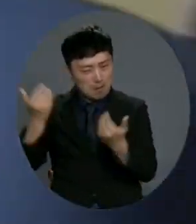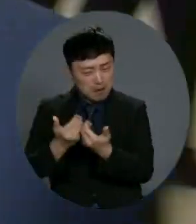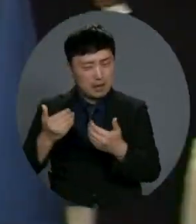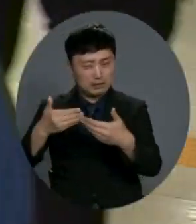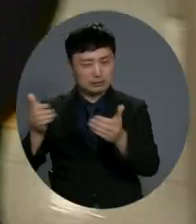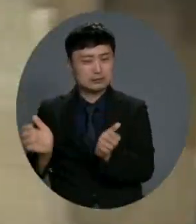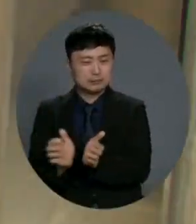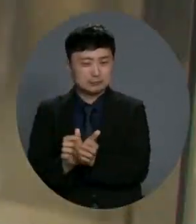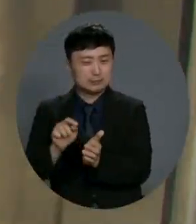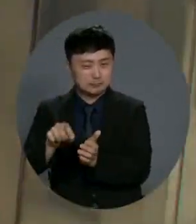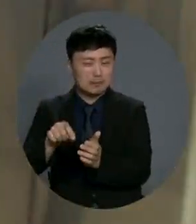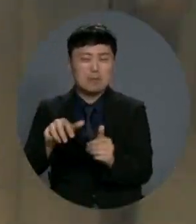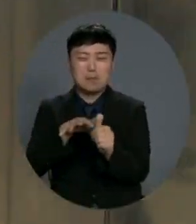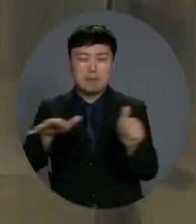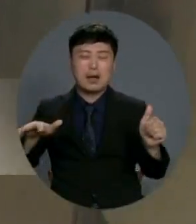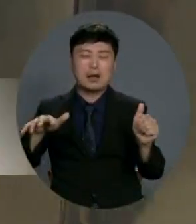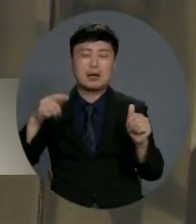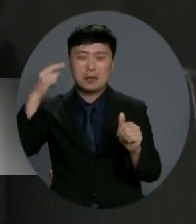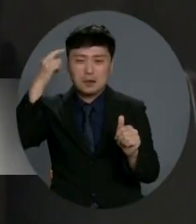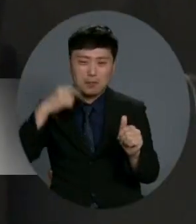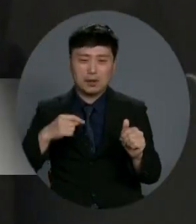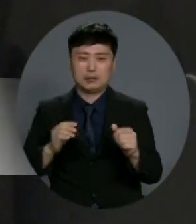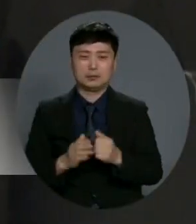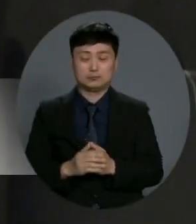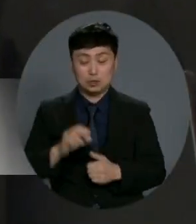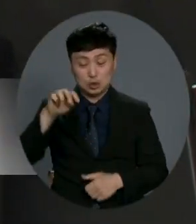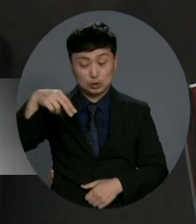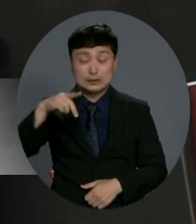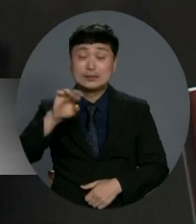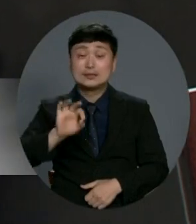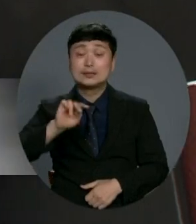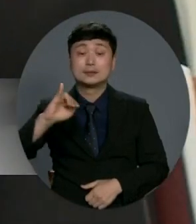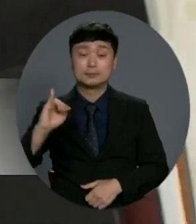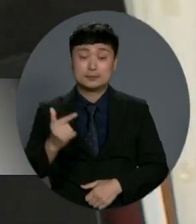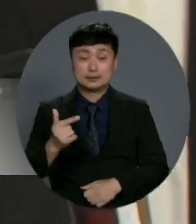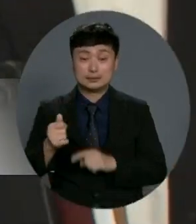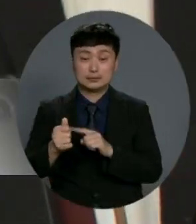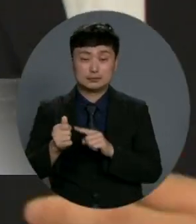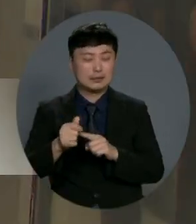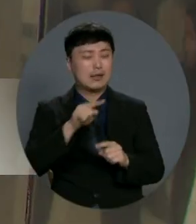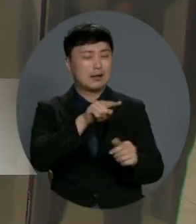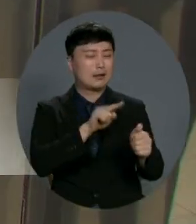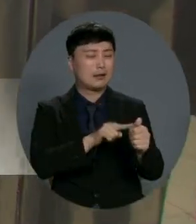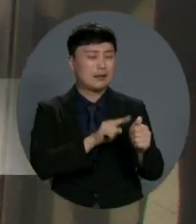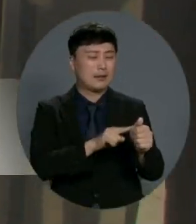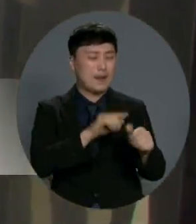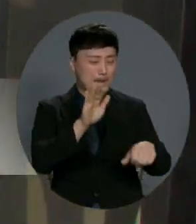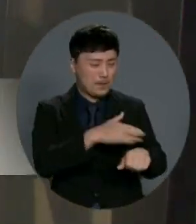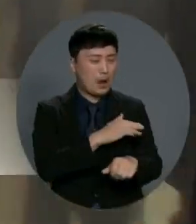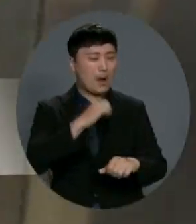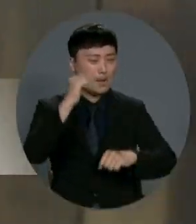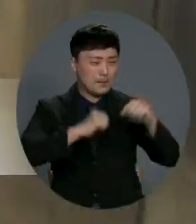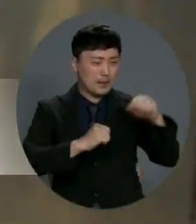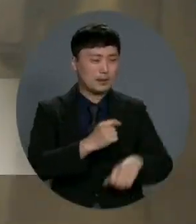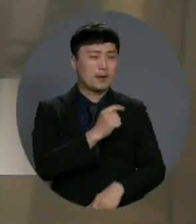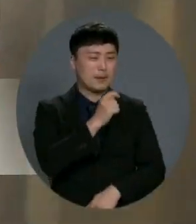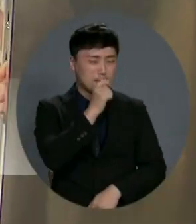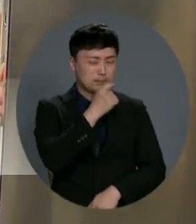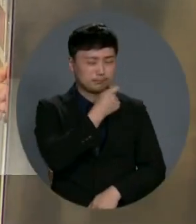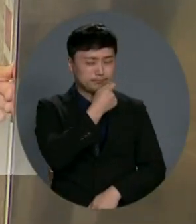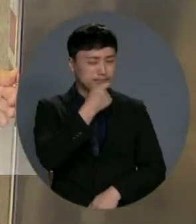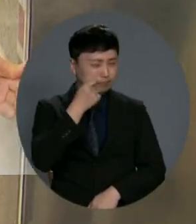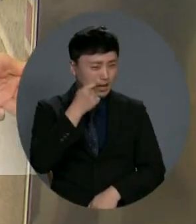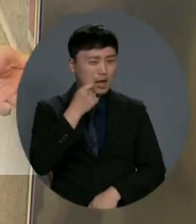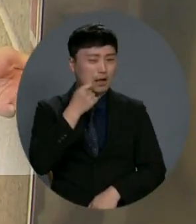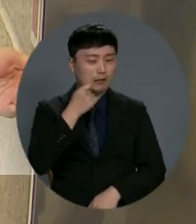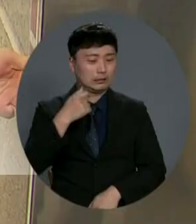싸늘합니다. 안고 가야 한다며 감싼 유승민 전 의원조차 잘못했으면 입을 꾹 닫고 있는 게 맞지 않냐며